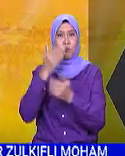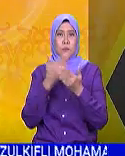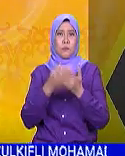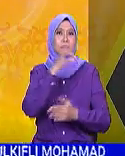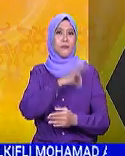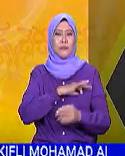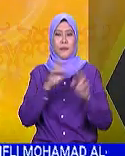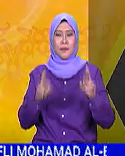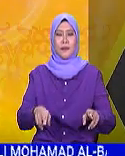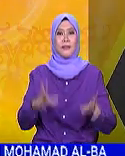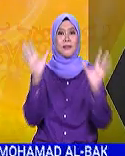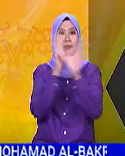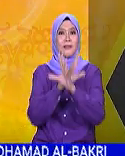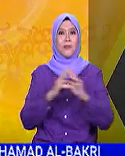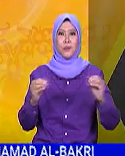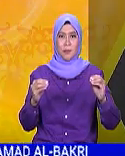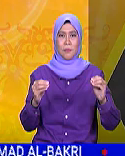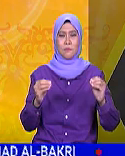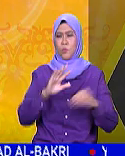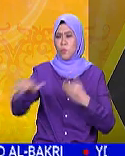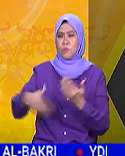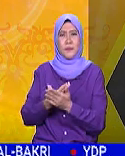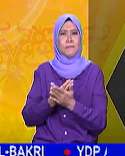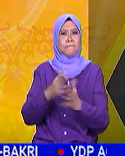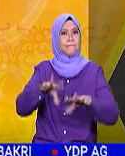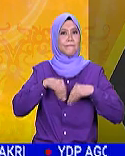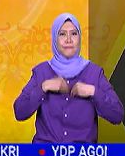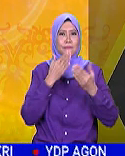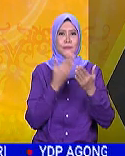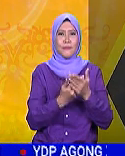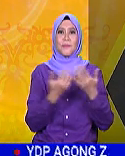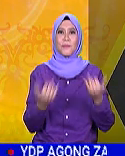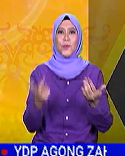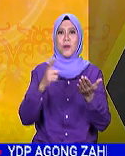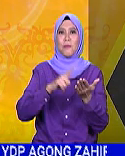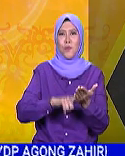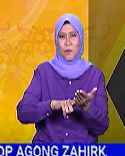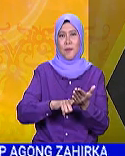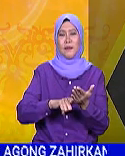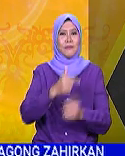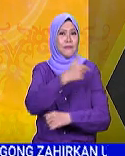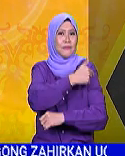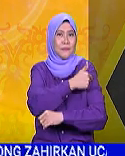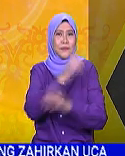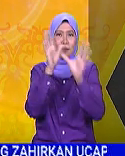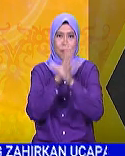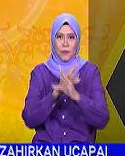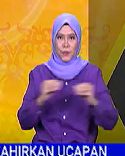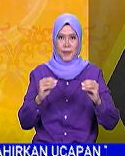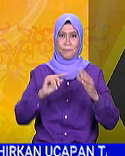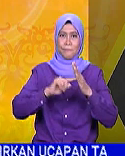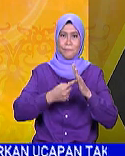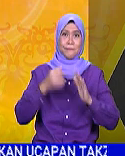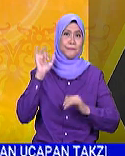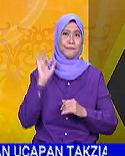kepada rakyat di Serawak pasti disambut baik Baitullah itu kita ikuti laporan prestasi vaksinasi srawa setakat